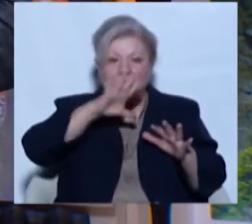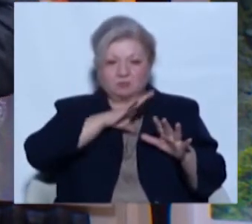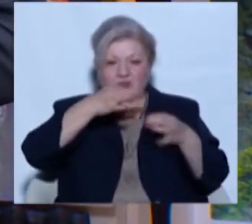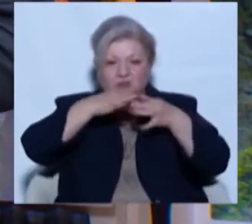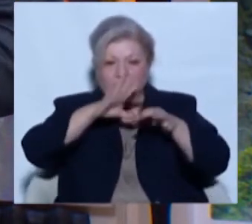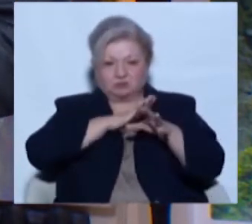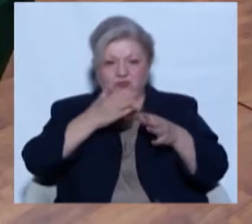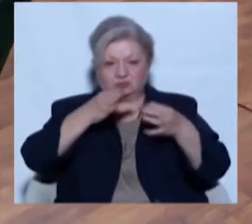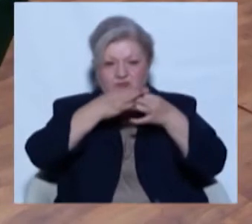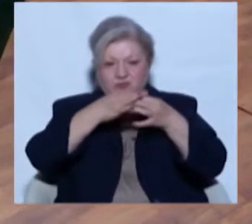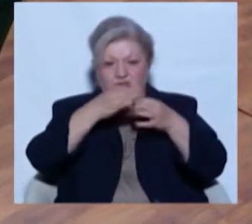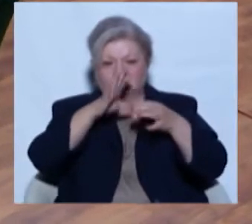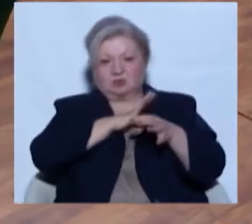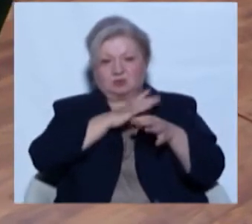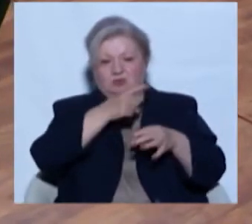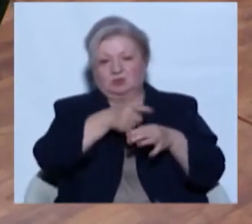ავტორიტეტით სარგებლობდა